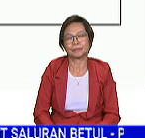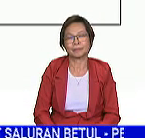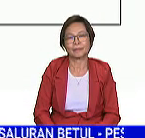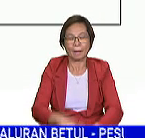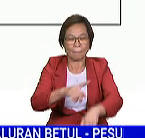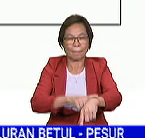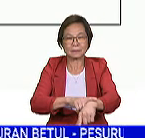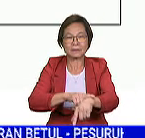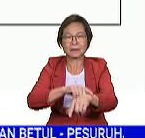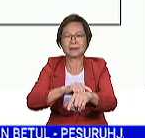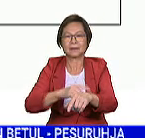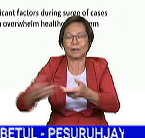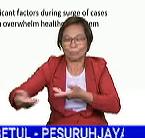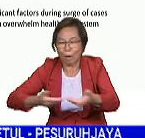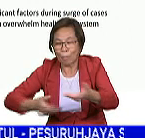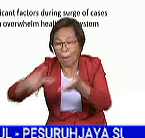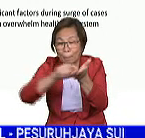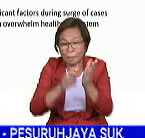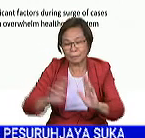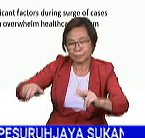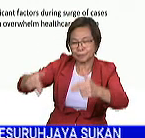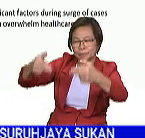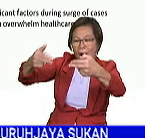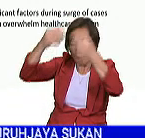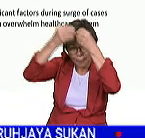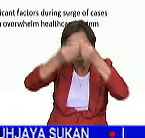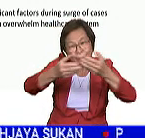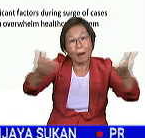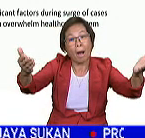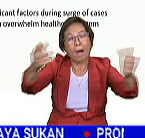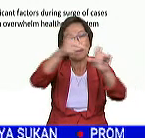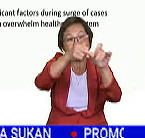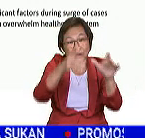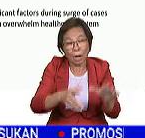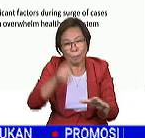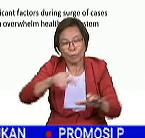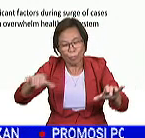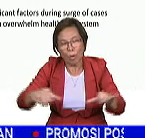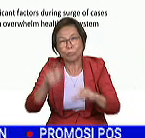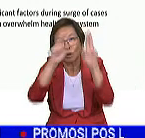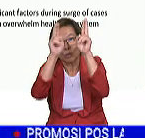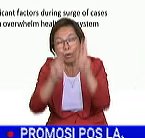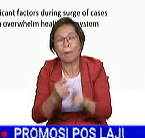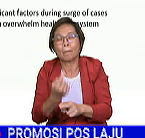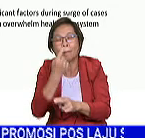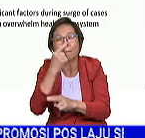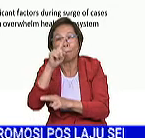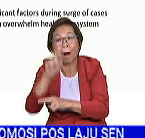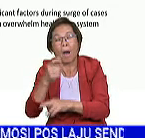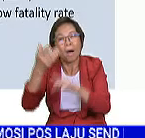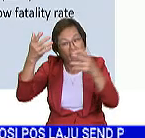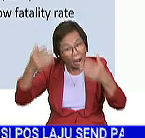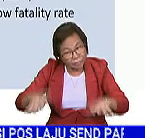Ketika sesi libat urus media secara maya, beliau turut memaklumkan peserta perlu menjalani ujian calitan sebelum